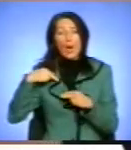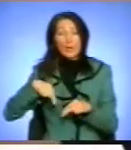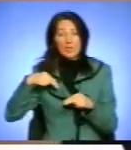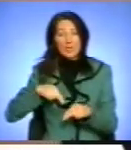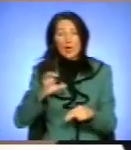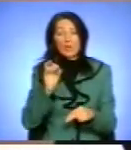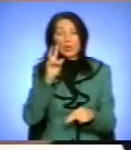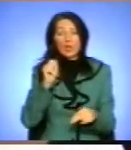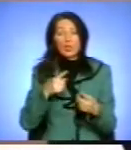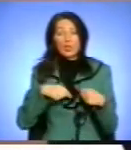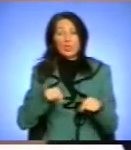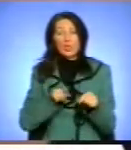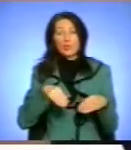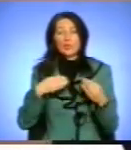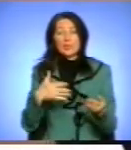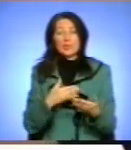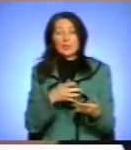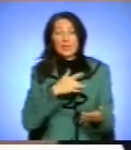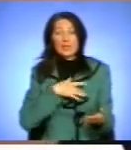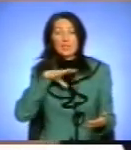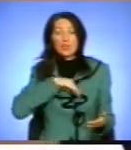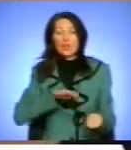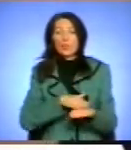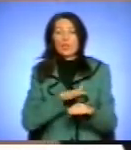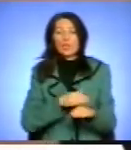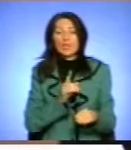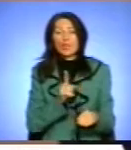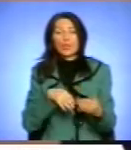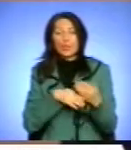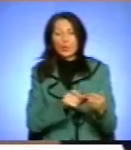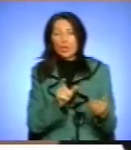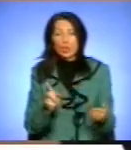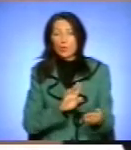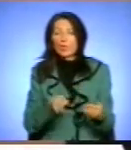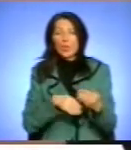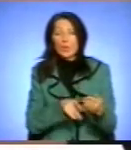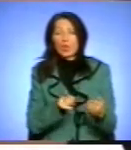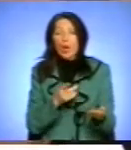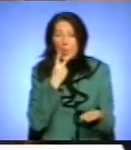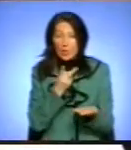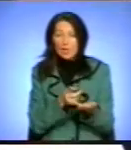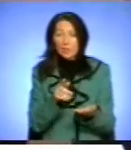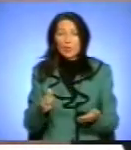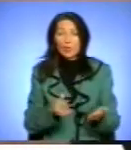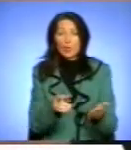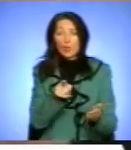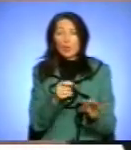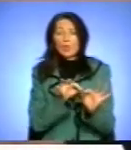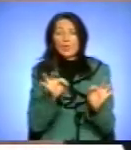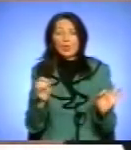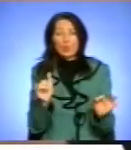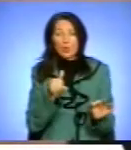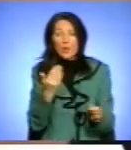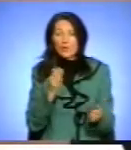донести своє серце, душу і милосердя для того, і допомогти людям. А якщо не допомогти, то наказати їм ту стезю, ту ниточку, куди вони